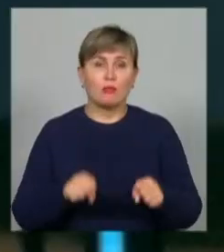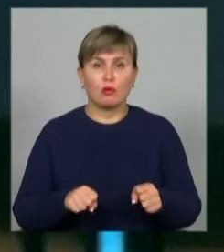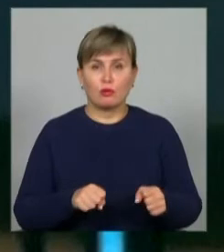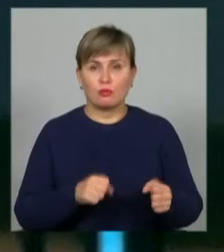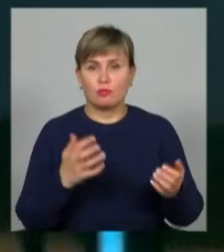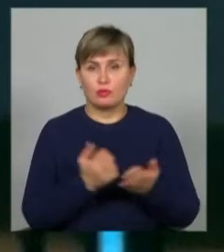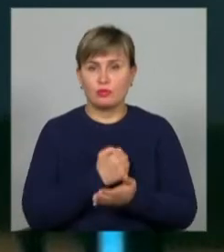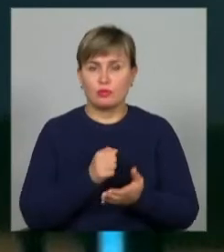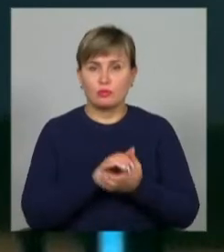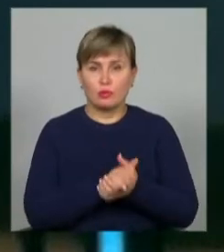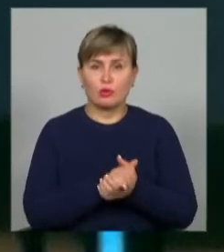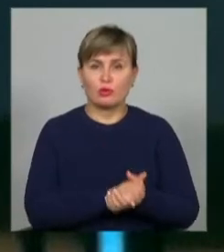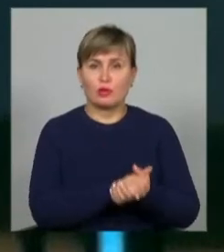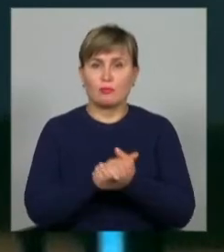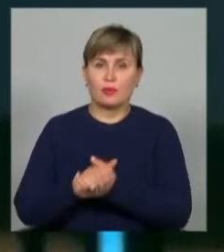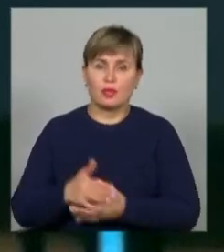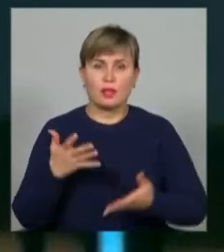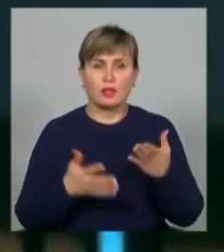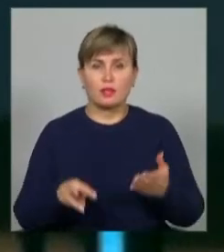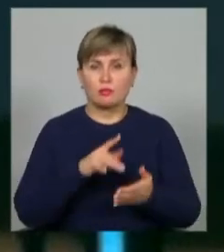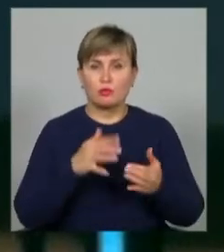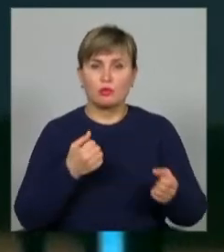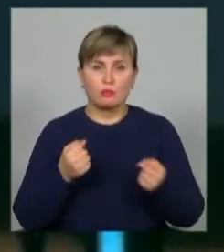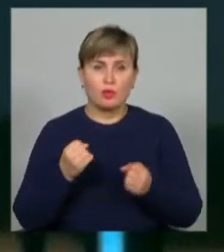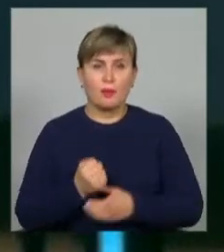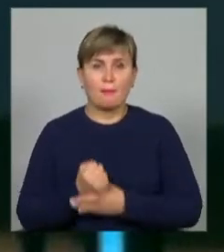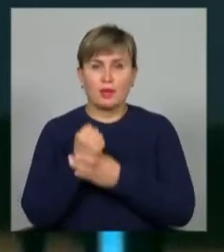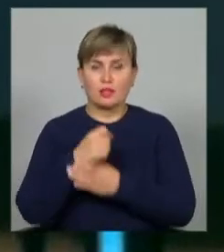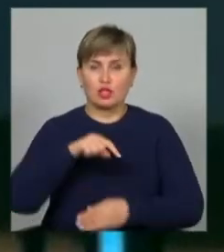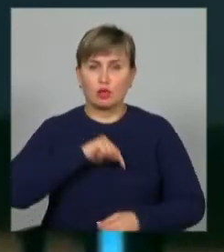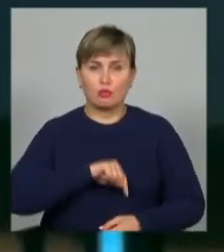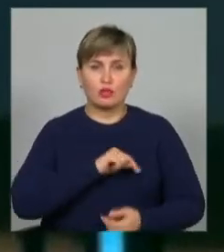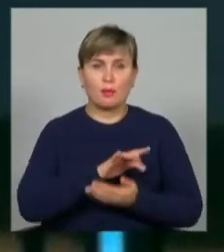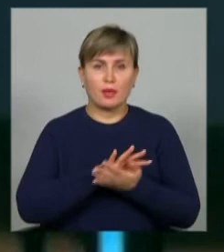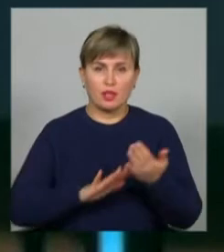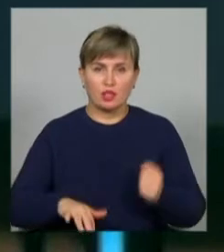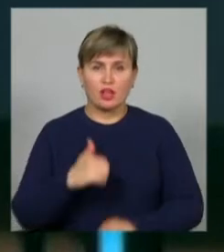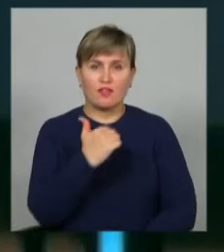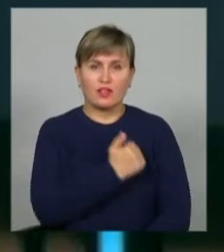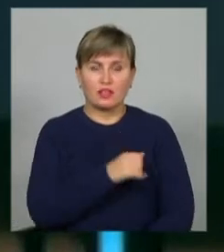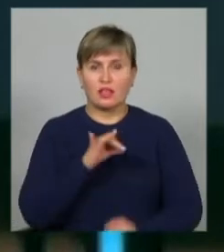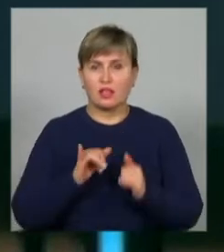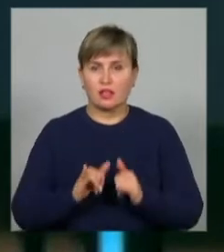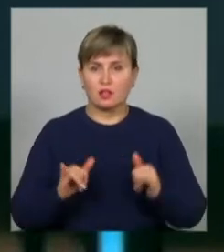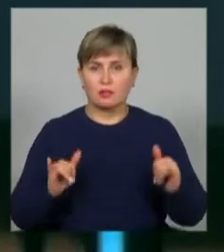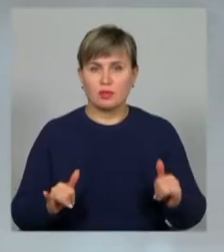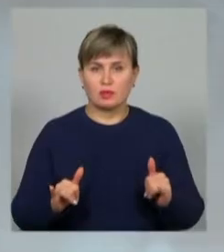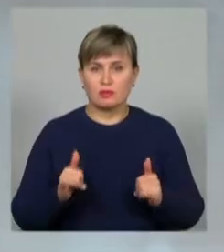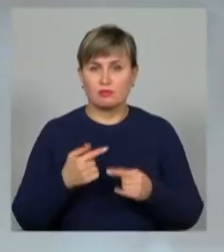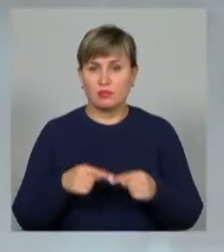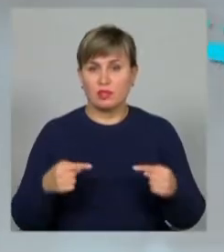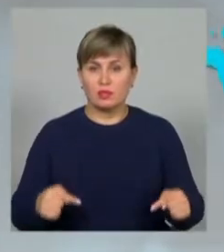нам прочный мир, при условии, что мы будем укреплять и поддерживать иммунитет, продолжая вакцинацию и распространение бустерных